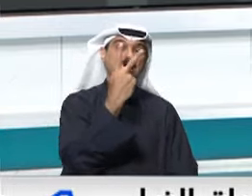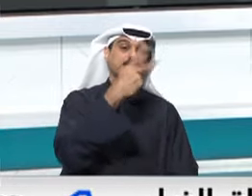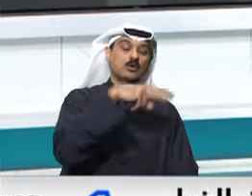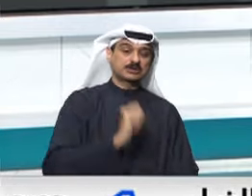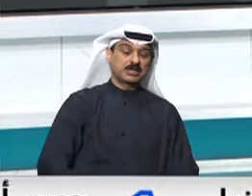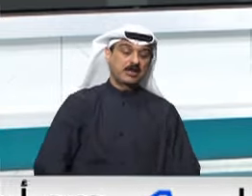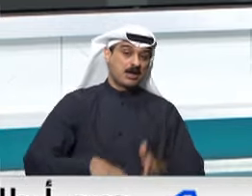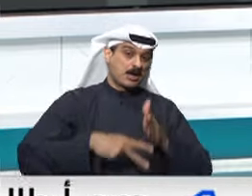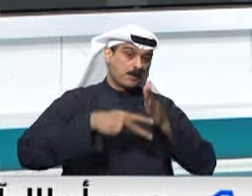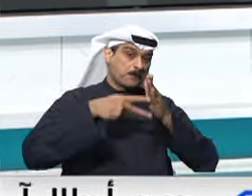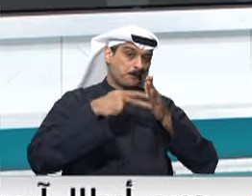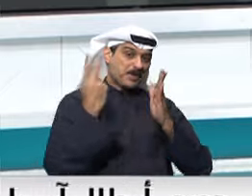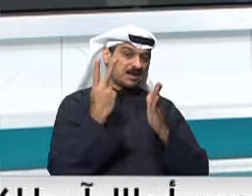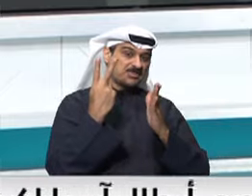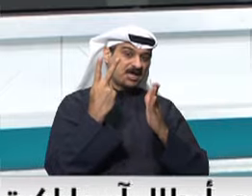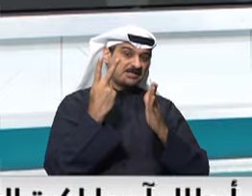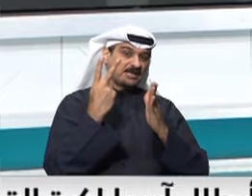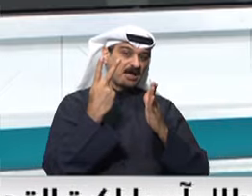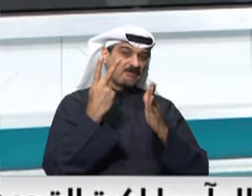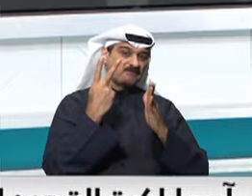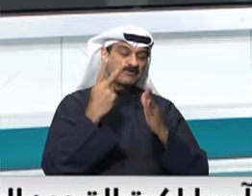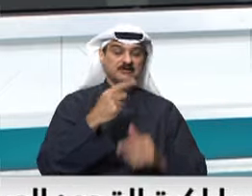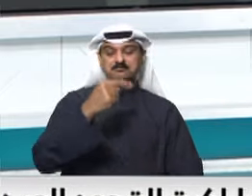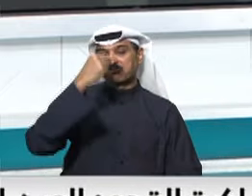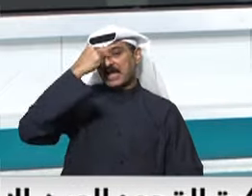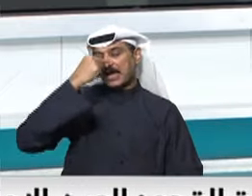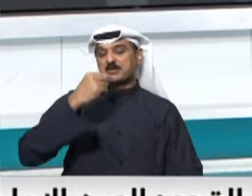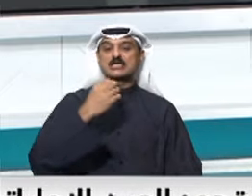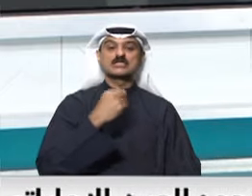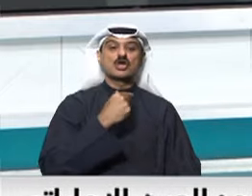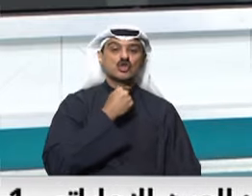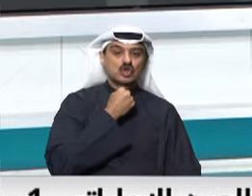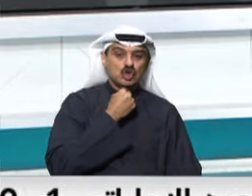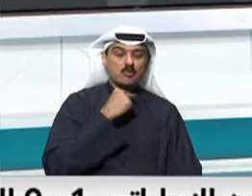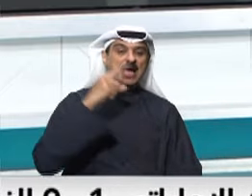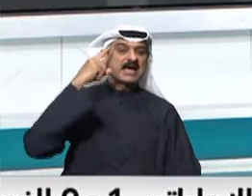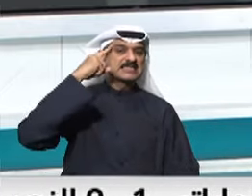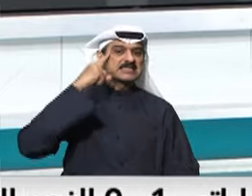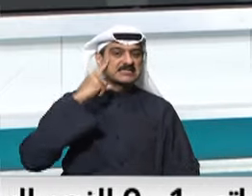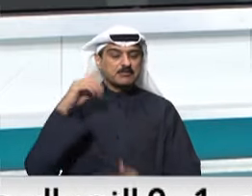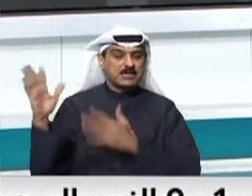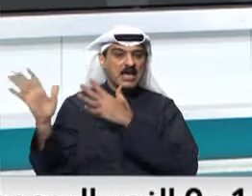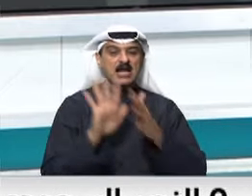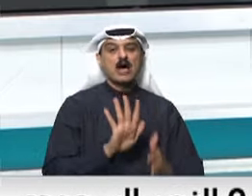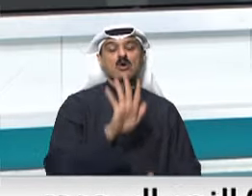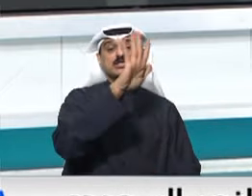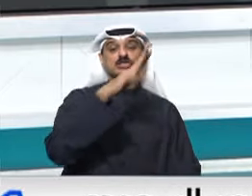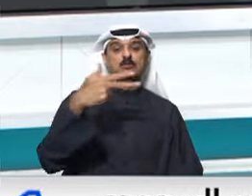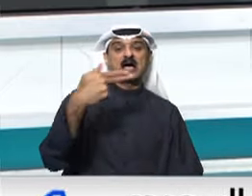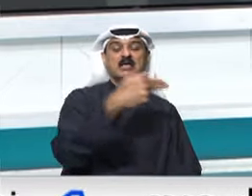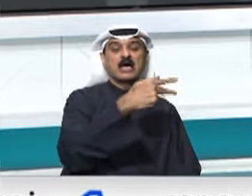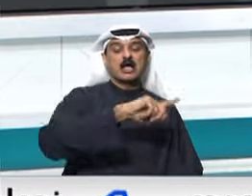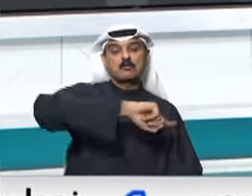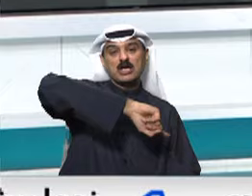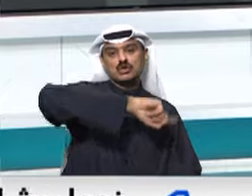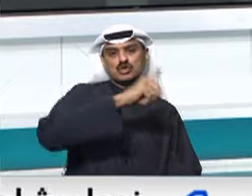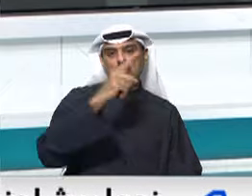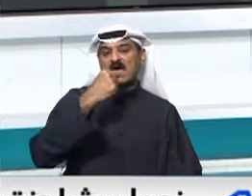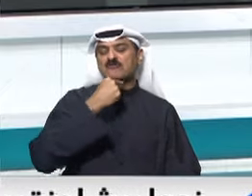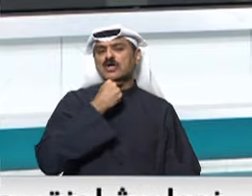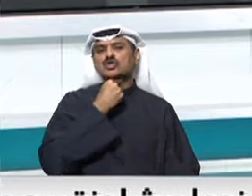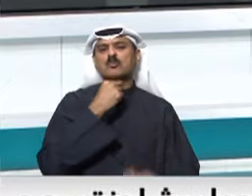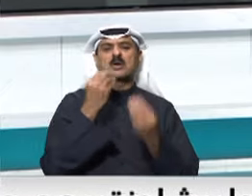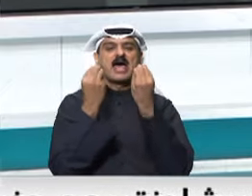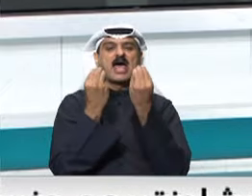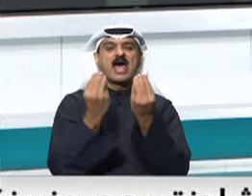مجددا ويقلب مع استمرار السحب في يومي الخميس والجمعه والسبت لكن الهواء الشمال الغربي يعود بسرعه في يوم الجمعه ويكون خفيف